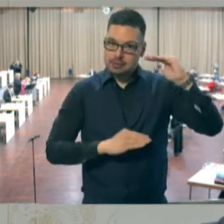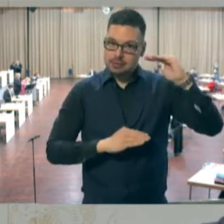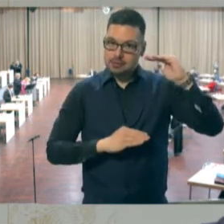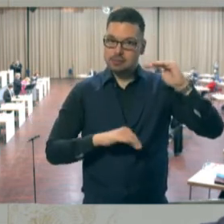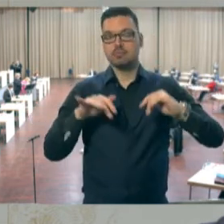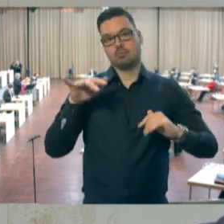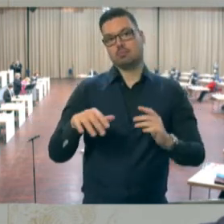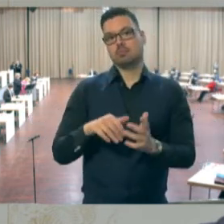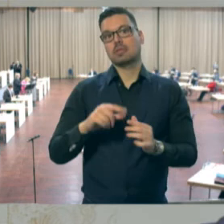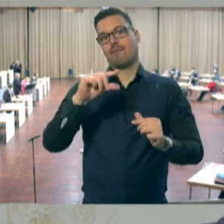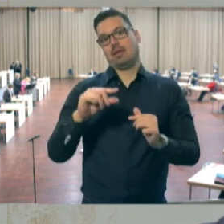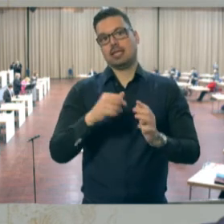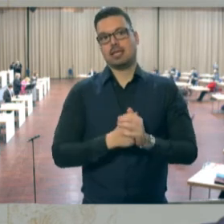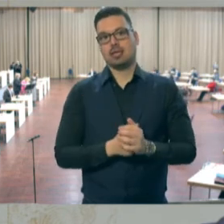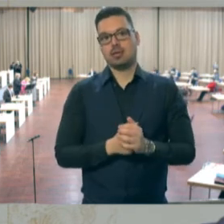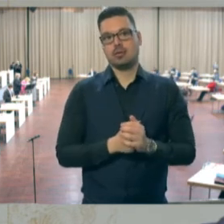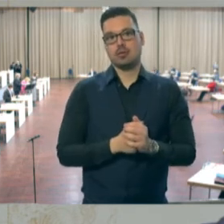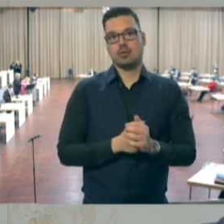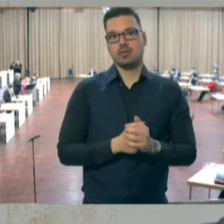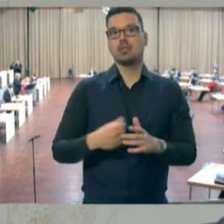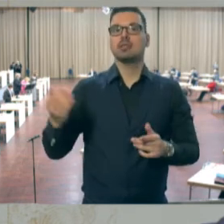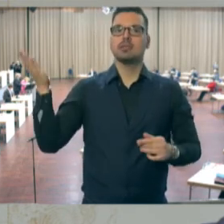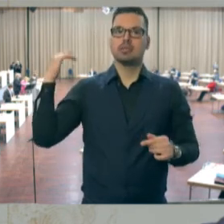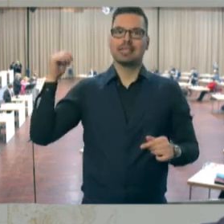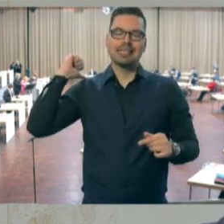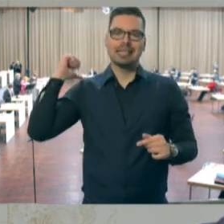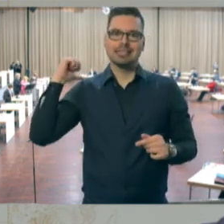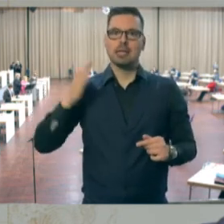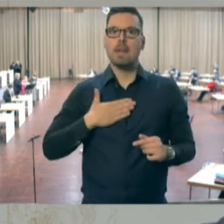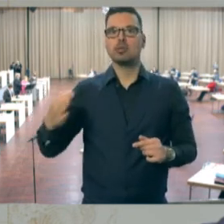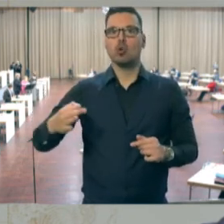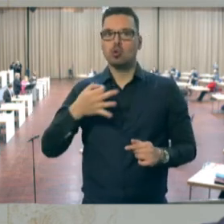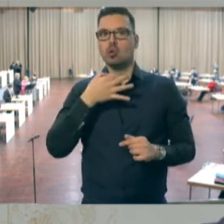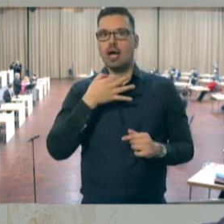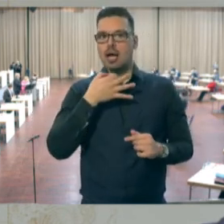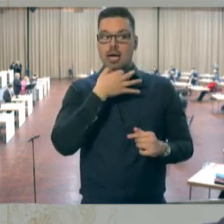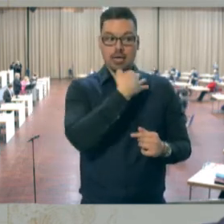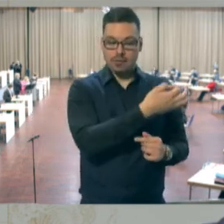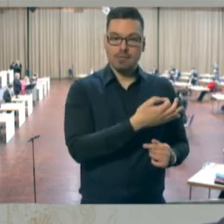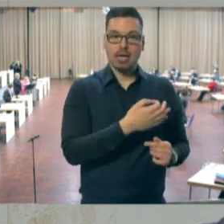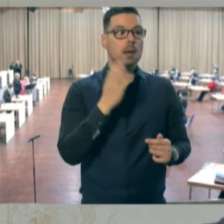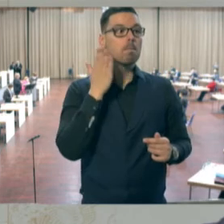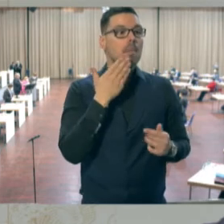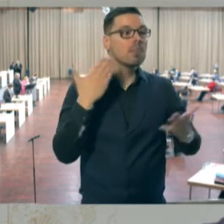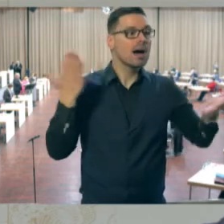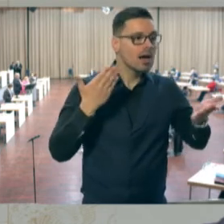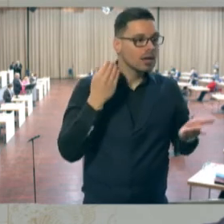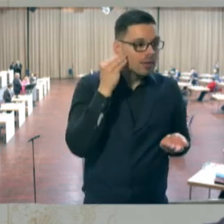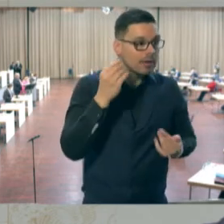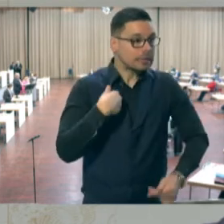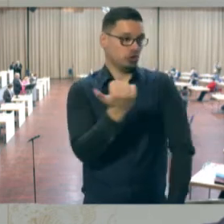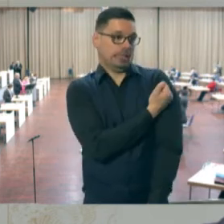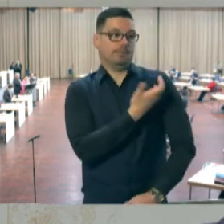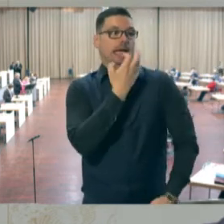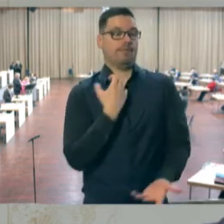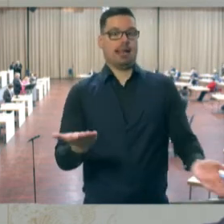jüngste Tochter gefragt: Papa, wann kann ich mich denn impfen lassen? Kannst du nicht dafür sorgen, dass das bei uns schneller geht? Weil auch sie endlich wieder raus will, weil